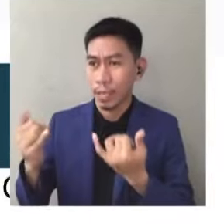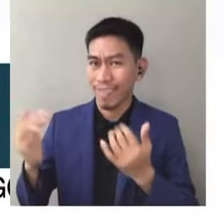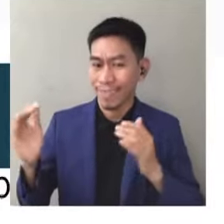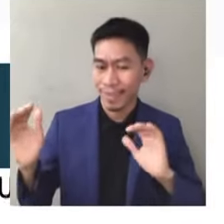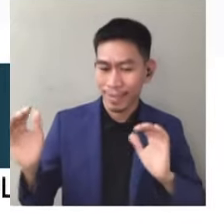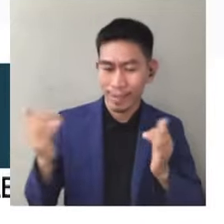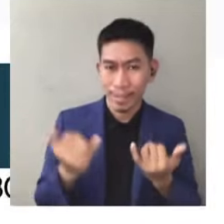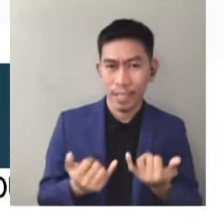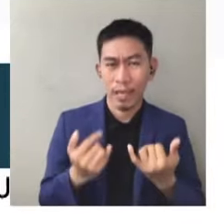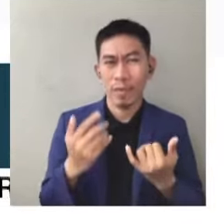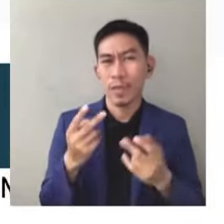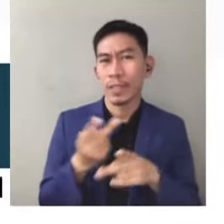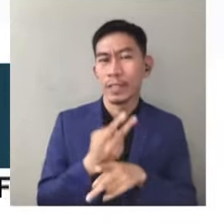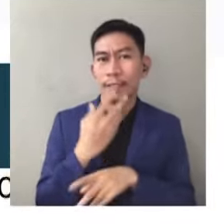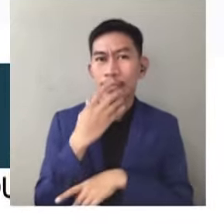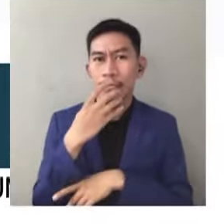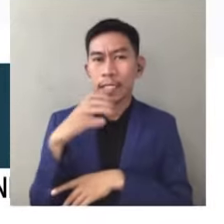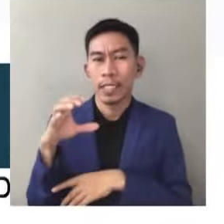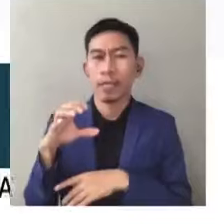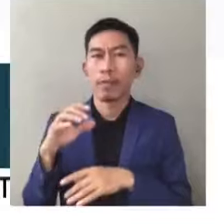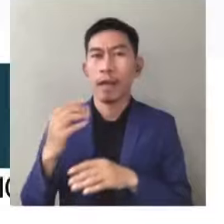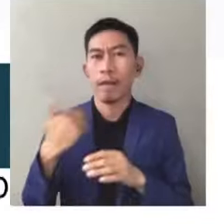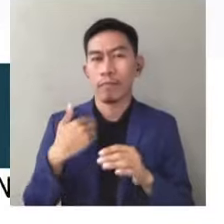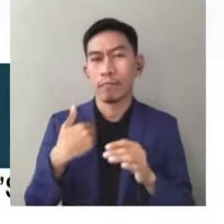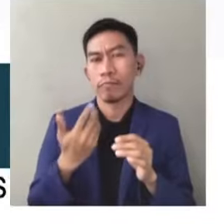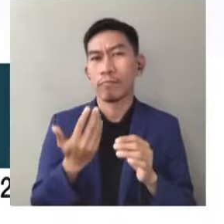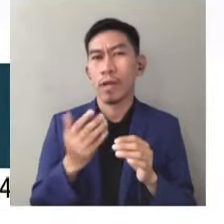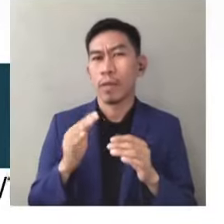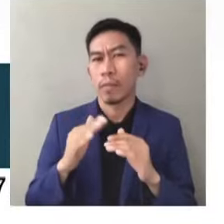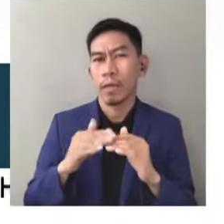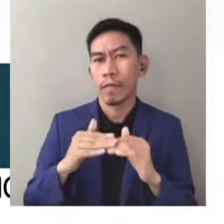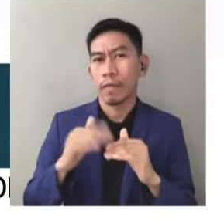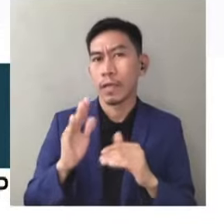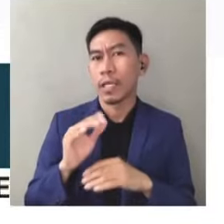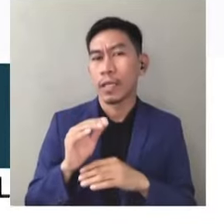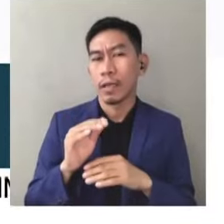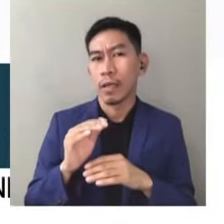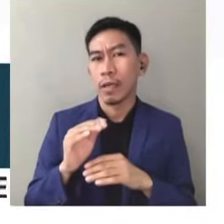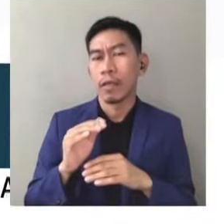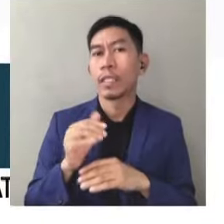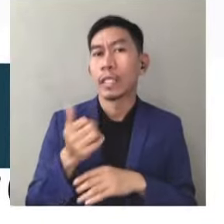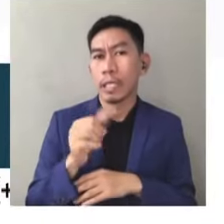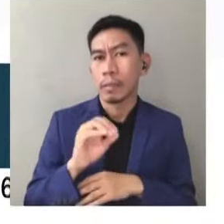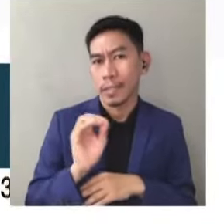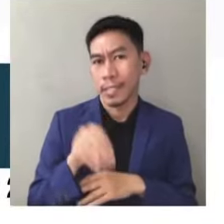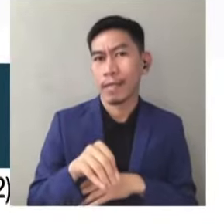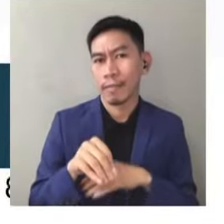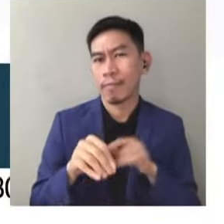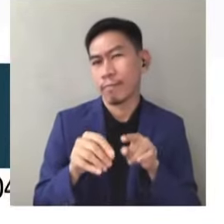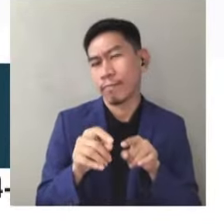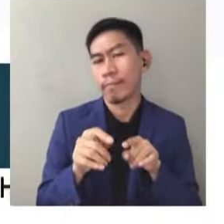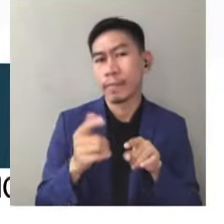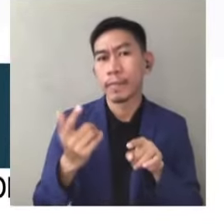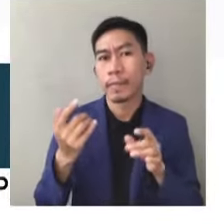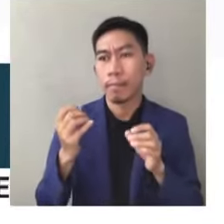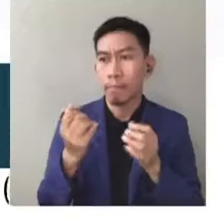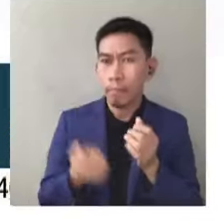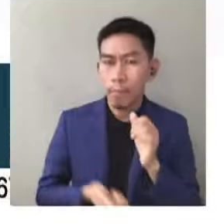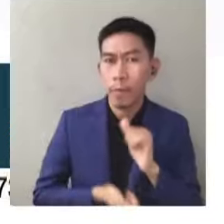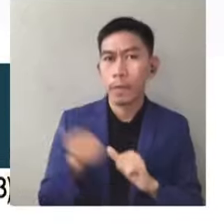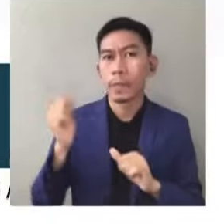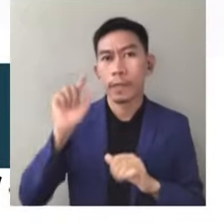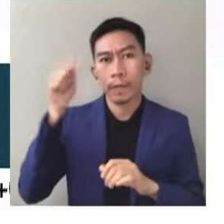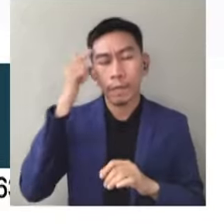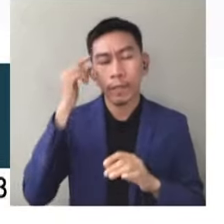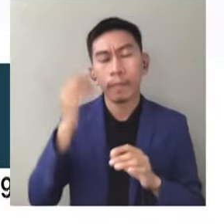iinit, bumaba ito ng konti na sa more than a little over 10%. Karamihan ng ating mga government agencies, ang